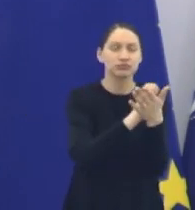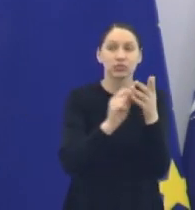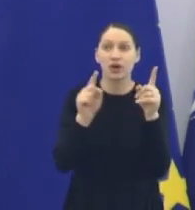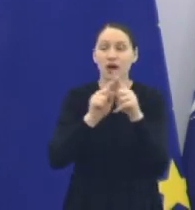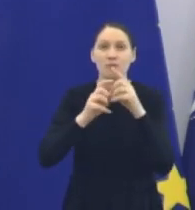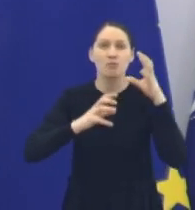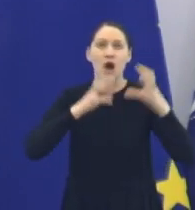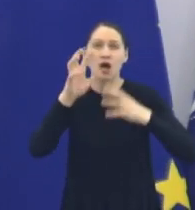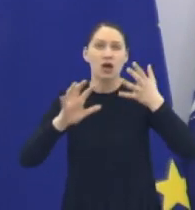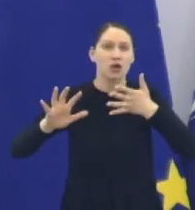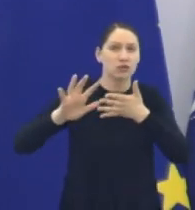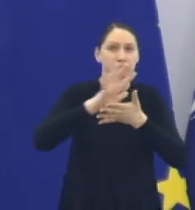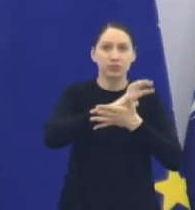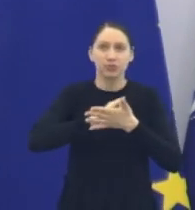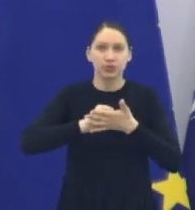apokaliptiniai.